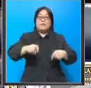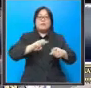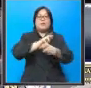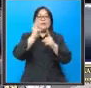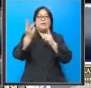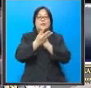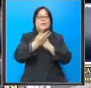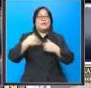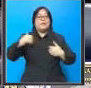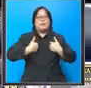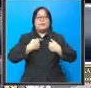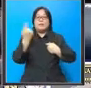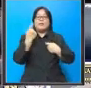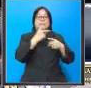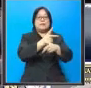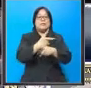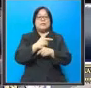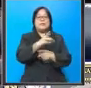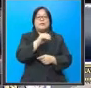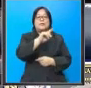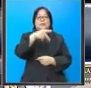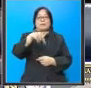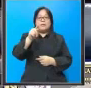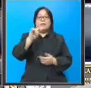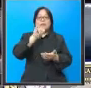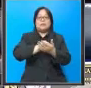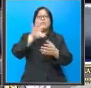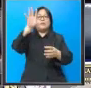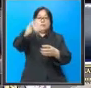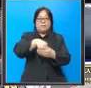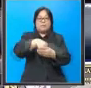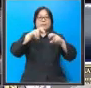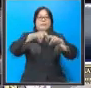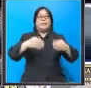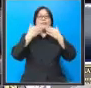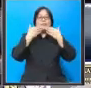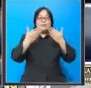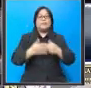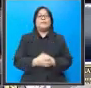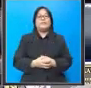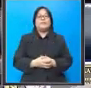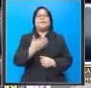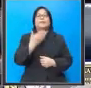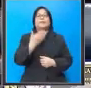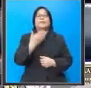pastikan ketika Italia setiara dan subjektif termasuk dalam kajian tentang kesehatan sebagai Menteri